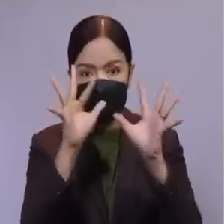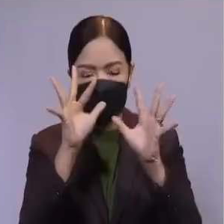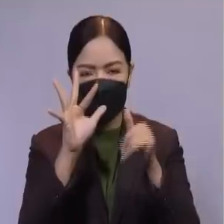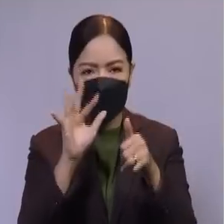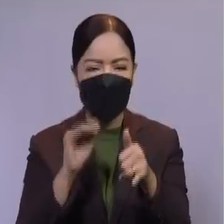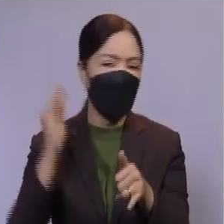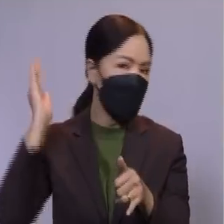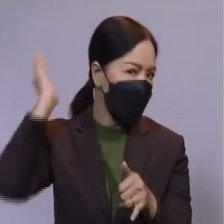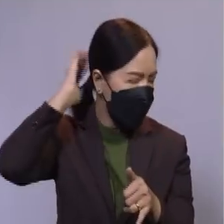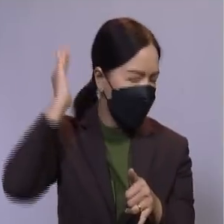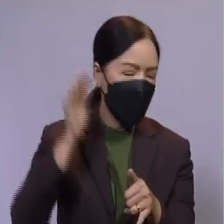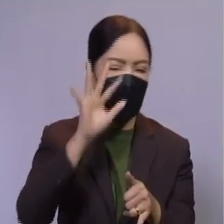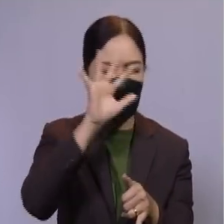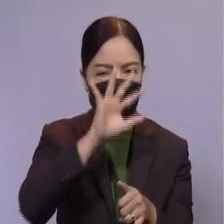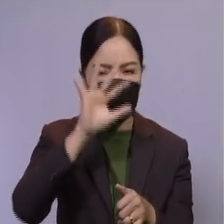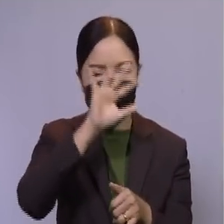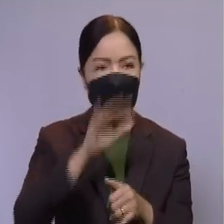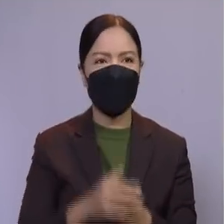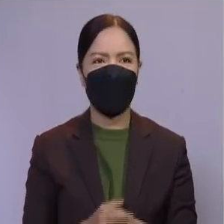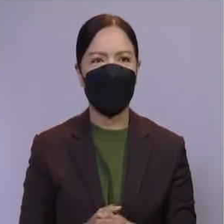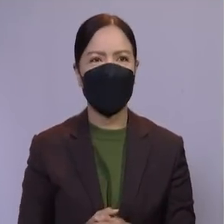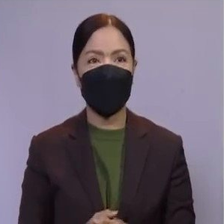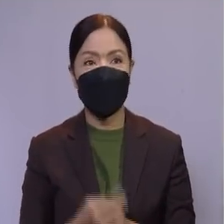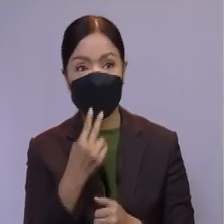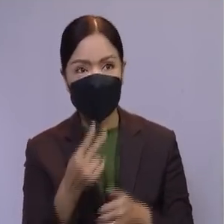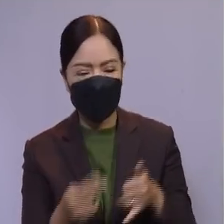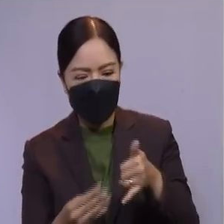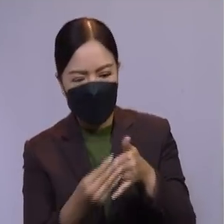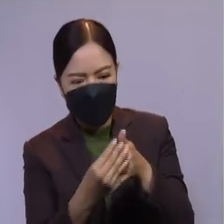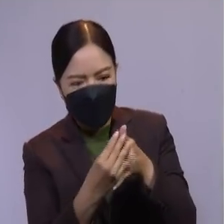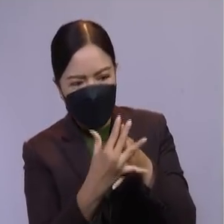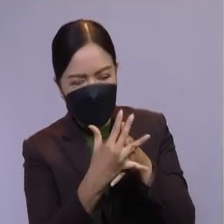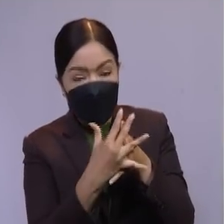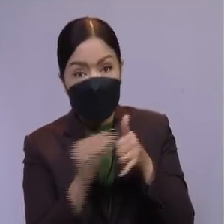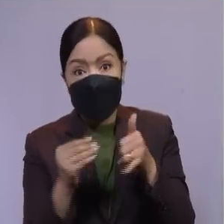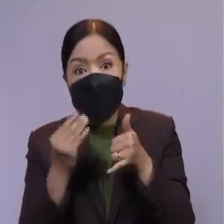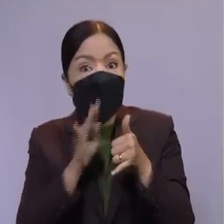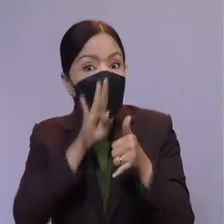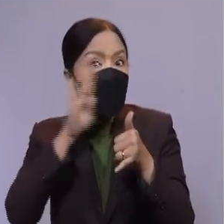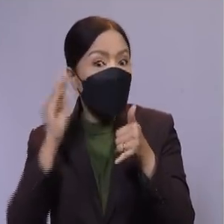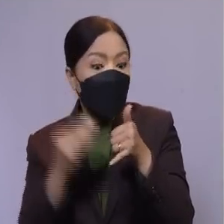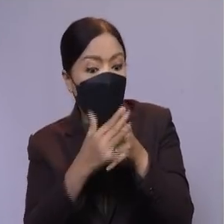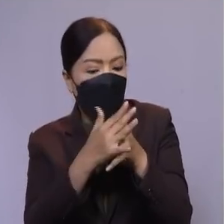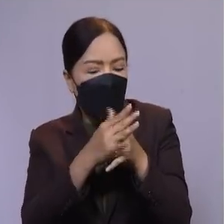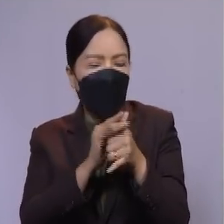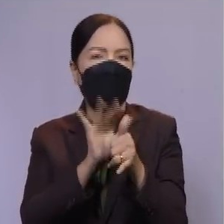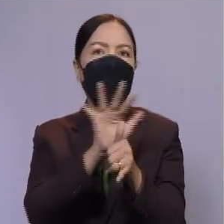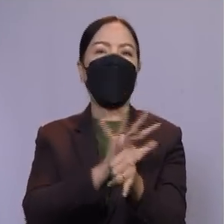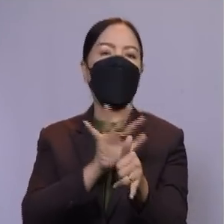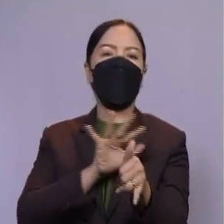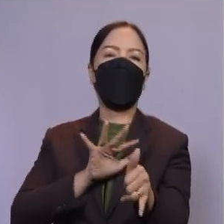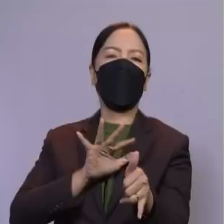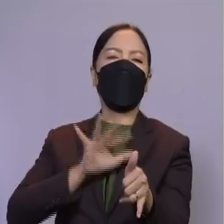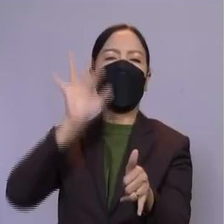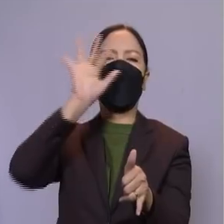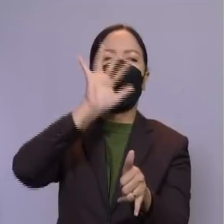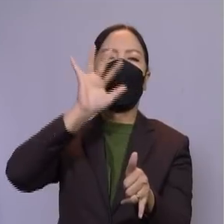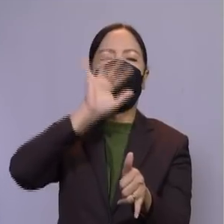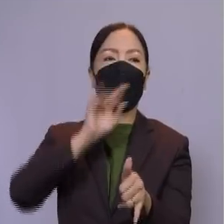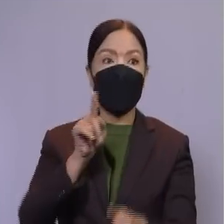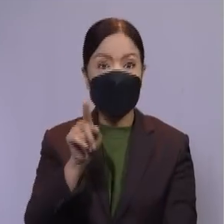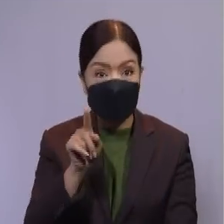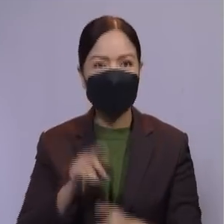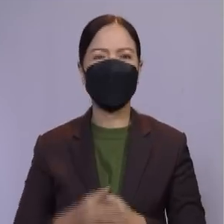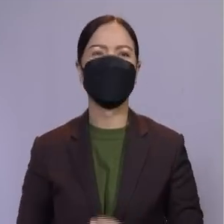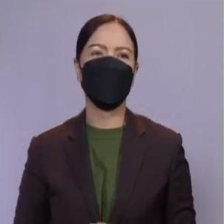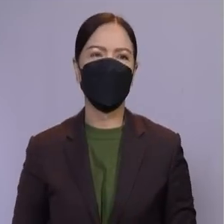พี่น้อง 3ปอพลเอกอนุพงษ์ก็สามารถควบคุมภาพลักษณ์ที่แสดงออกได้สงบนิ่งที่สุดแม้ว่าสื่อจะสัมผัสได้นะคะถึงรังสีความ